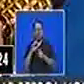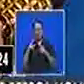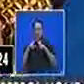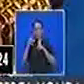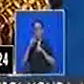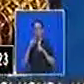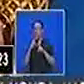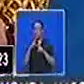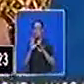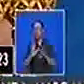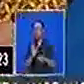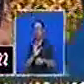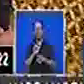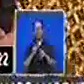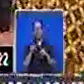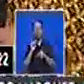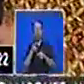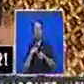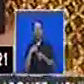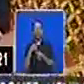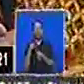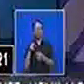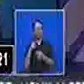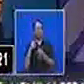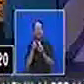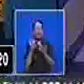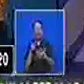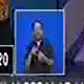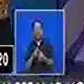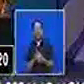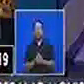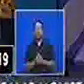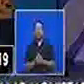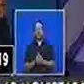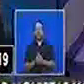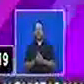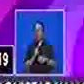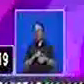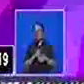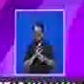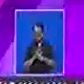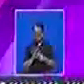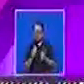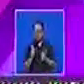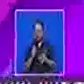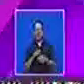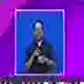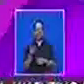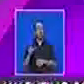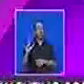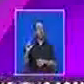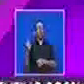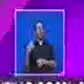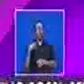masyarakat. Masih ada waktu? Akan digunakan? Cukup, baik. Saya persilakan paslon nomor 1 untuk kembali